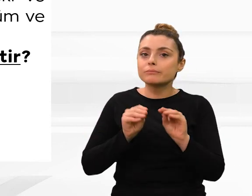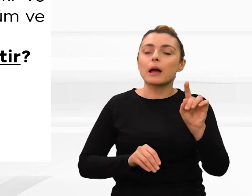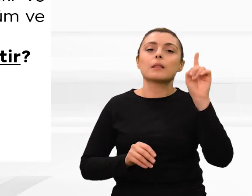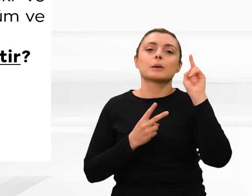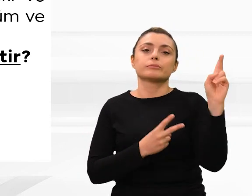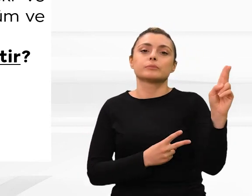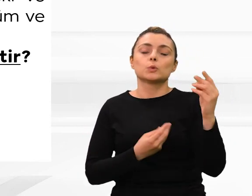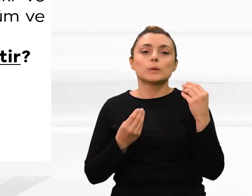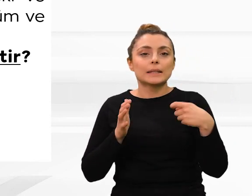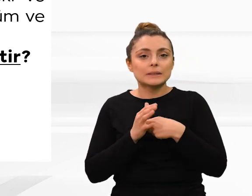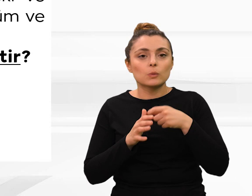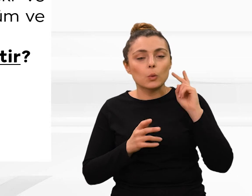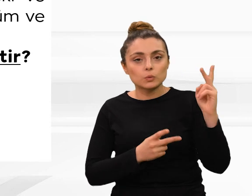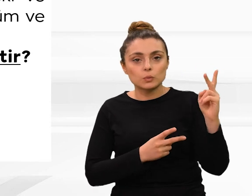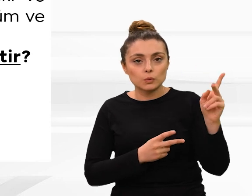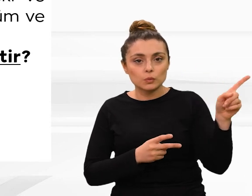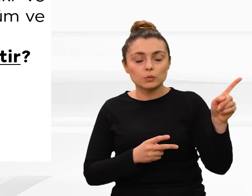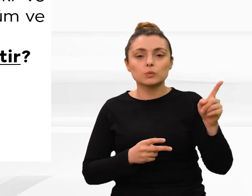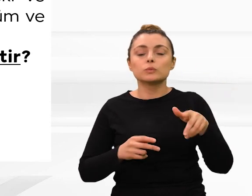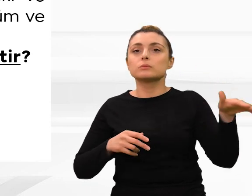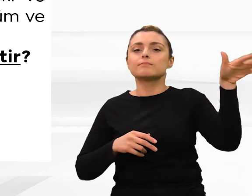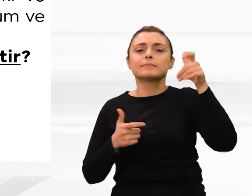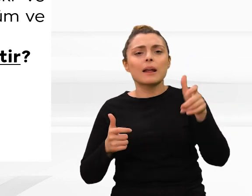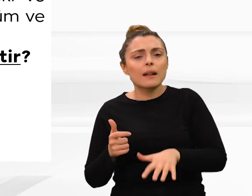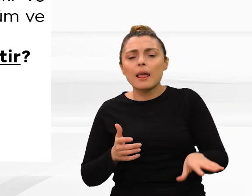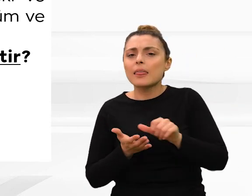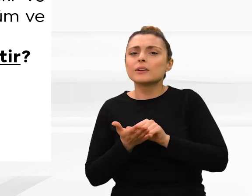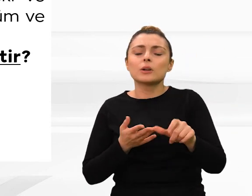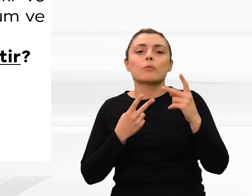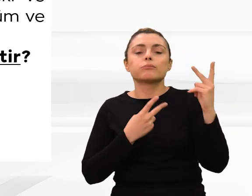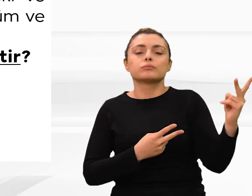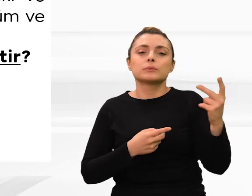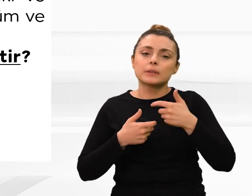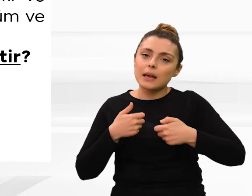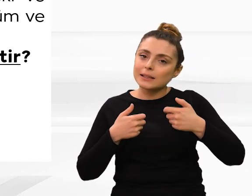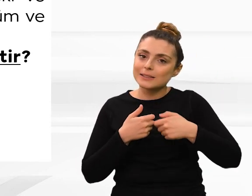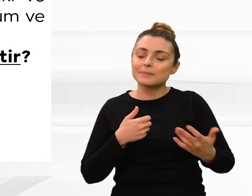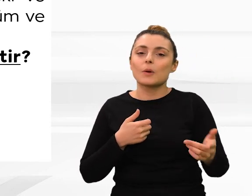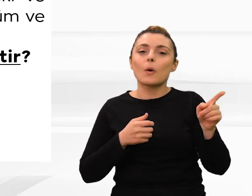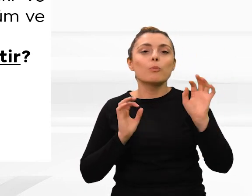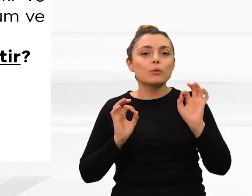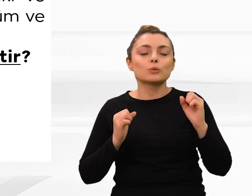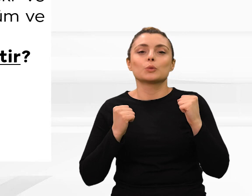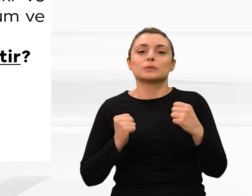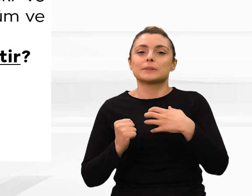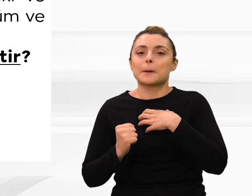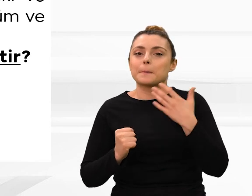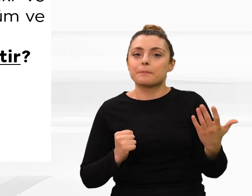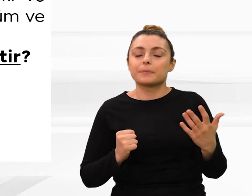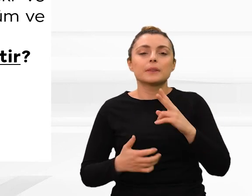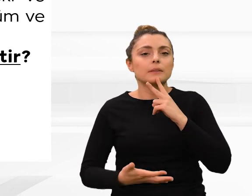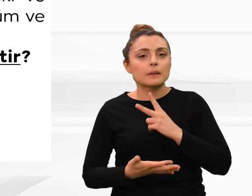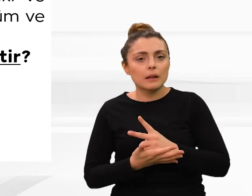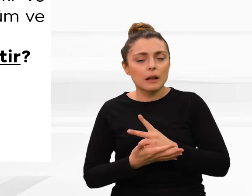güzel isimler onundur göklerdeki ve yerdeki her şey onu tesbih eder O mutlak güç sahibidir hüküm